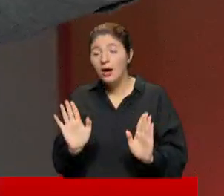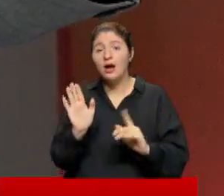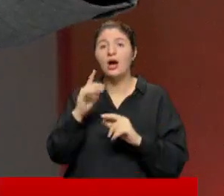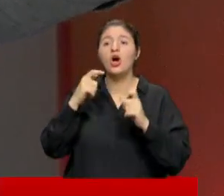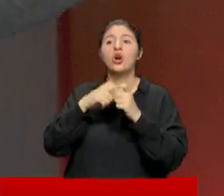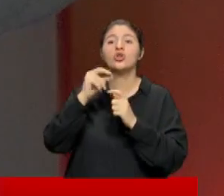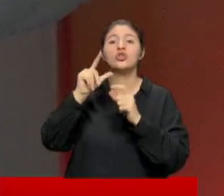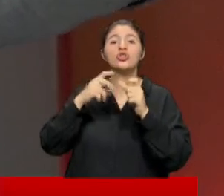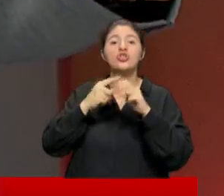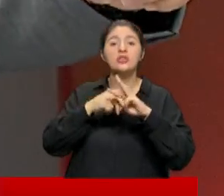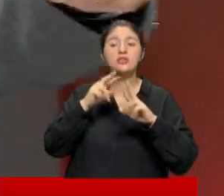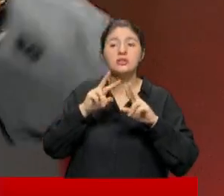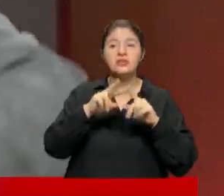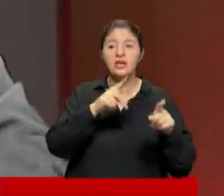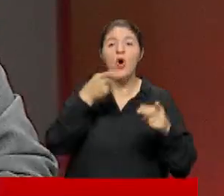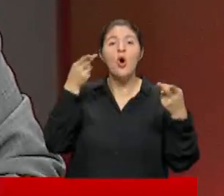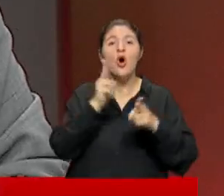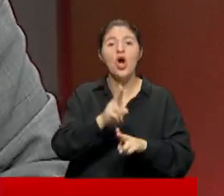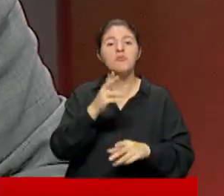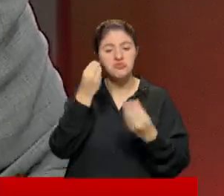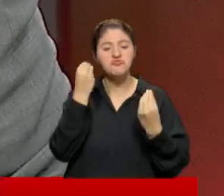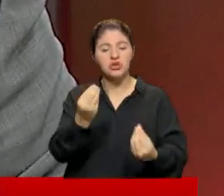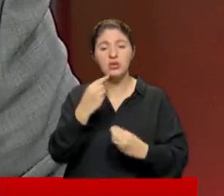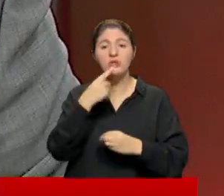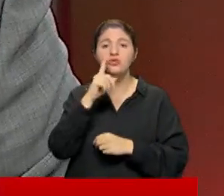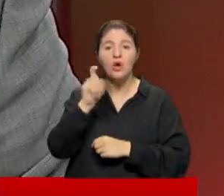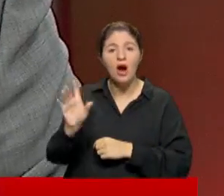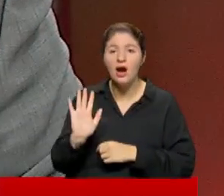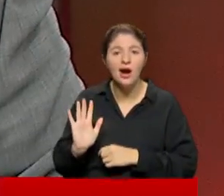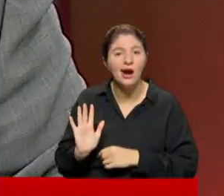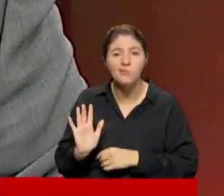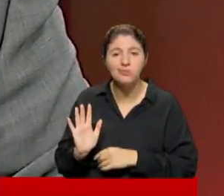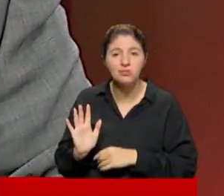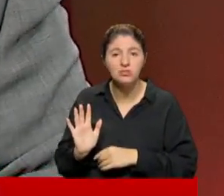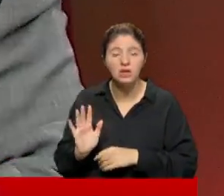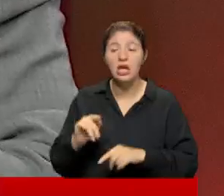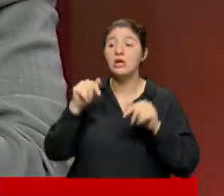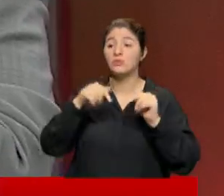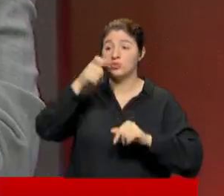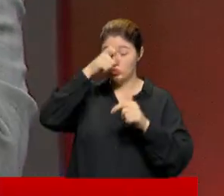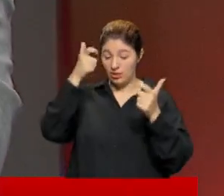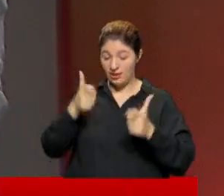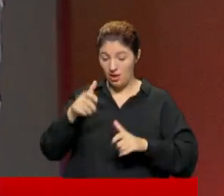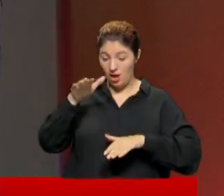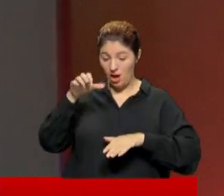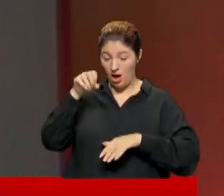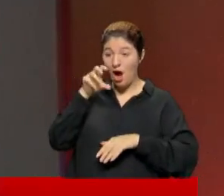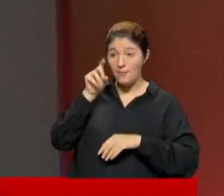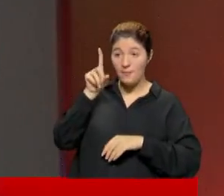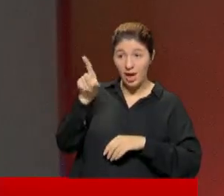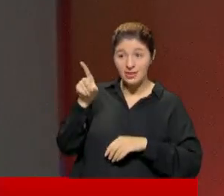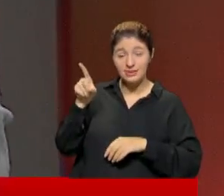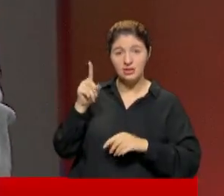gülşen'e katli vacip diyene soru bile sorulmadı bu ülkede Adalet ve Kalkınma